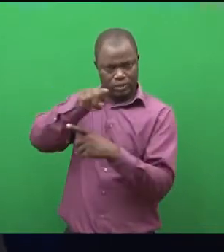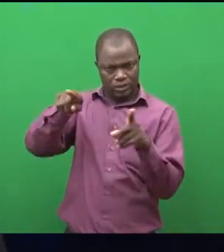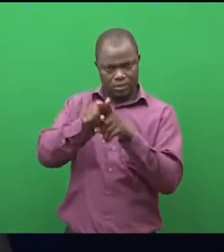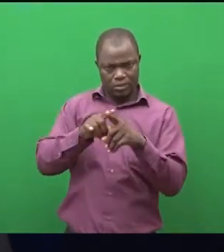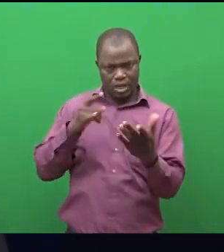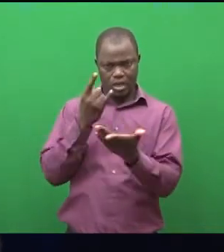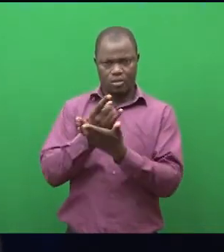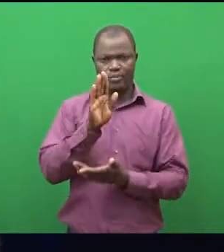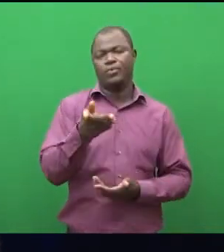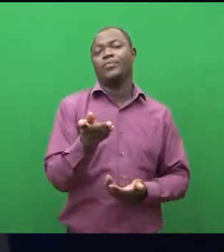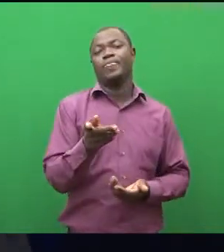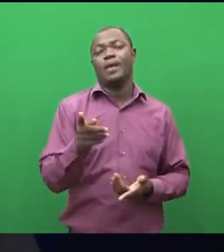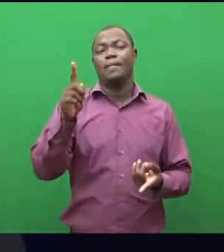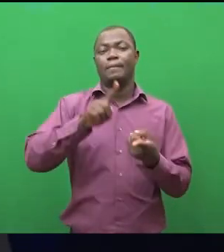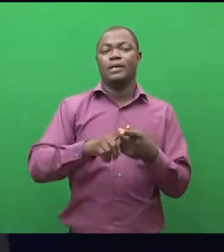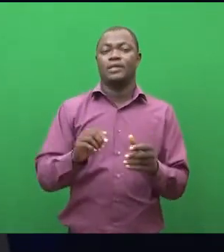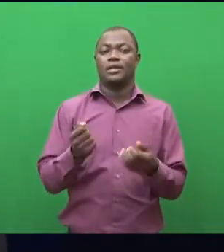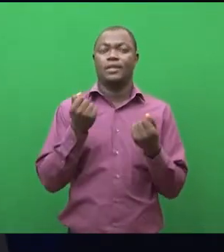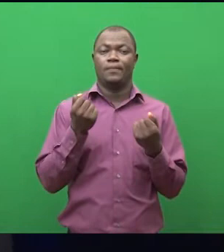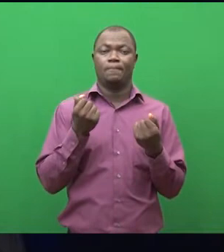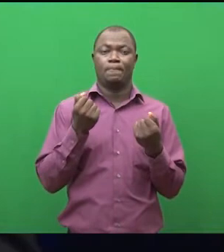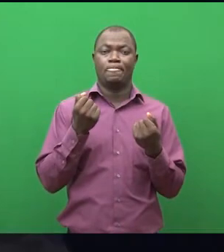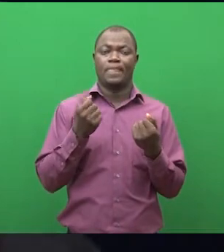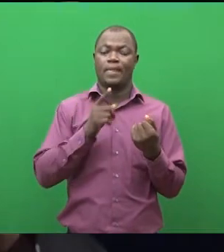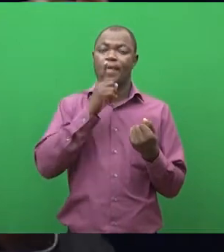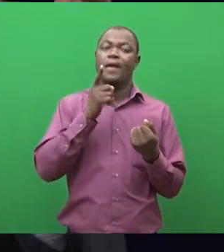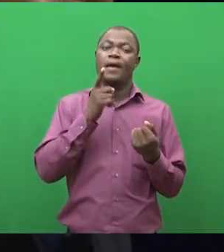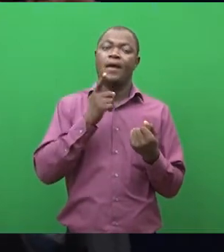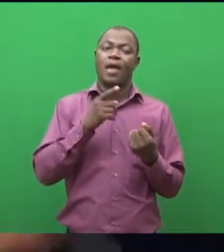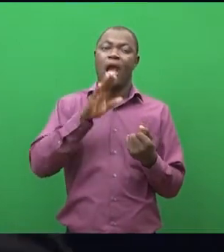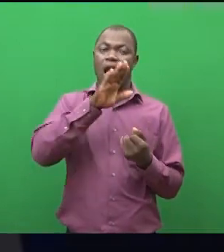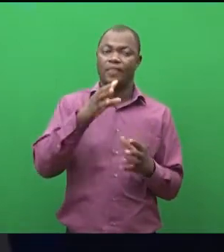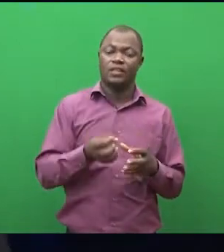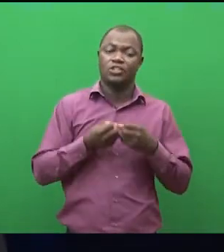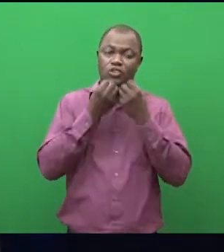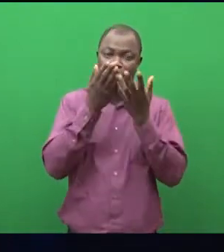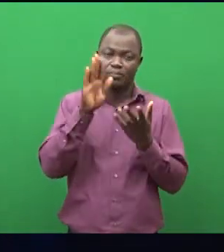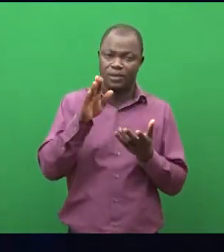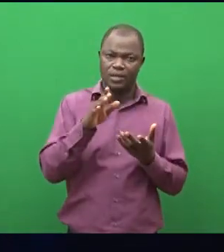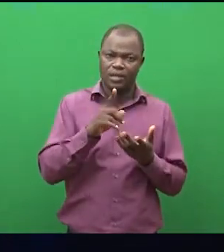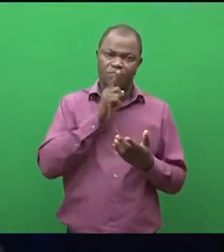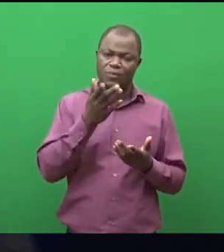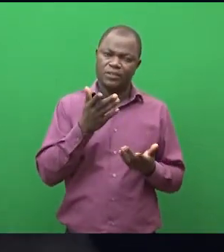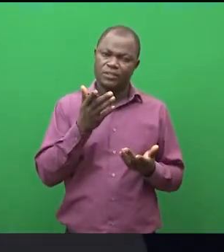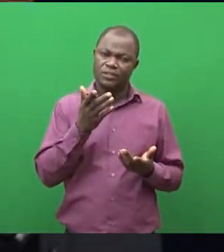zvainobatsira. Uyezve tichitaura kuti pane nyaya yanga iri kuvhunzwa pano yekuti